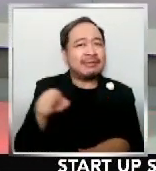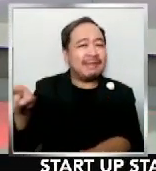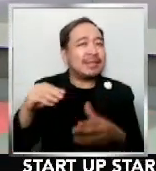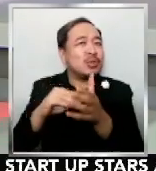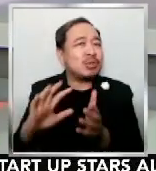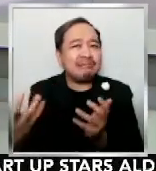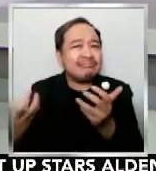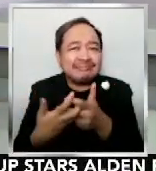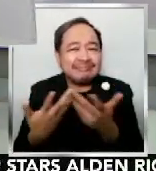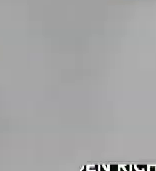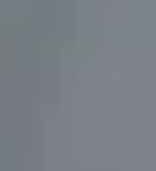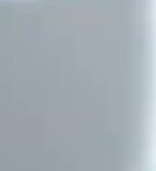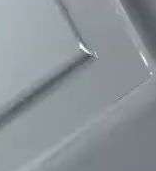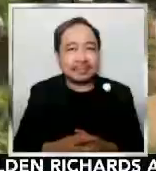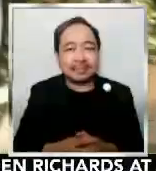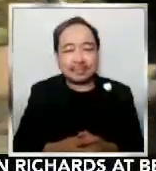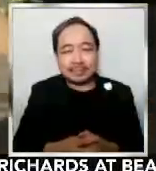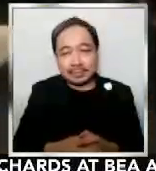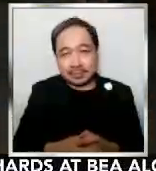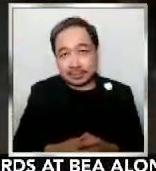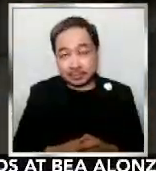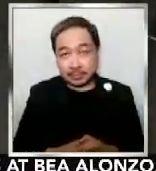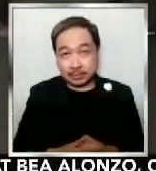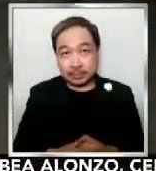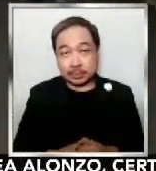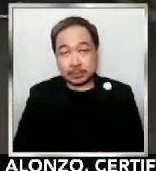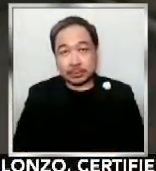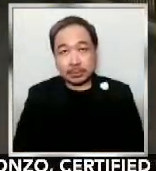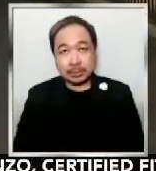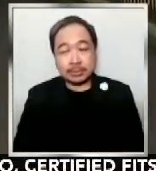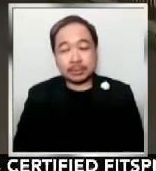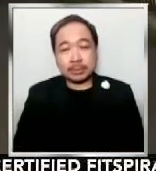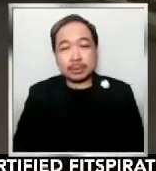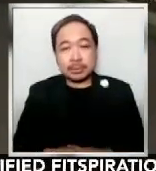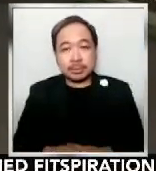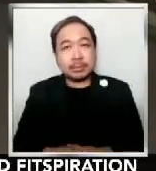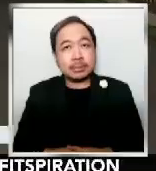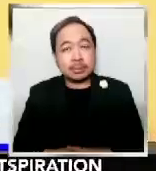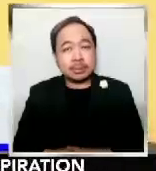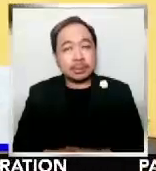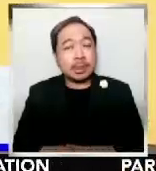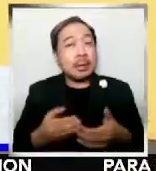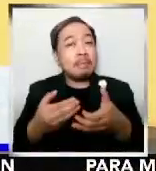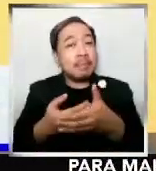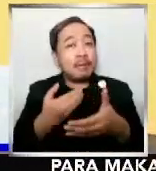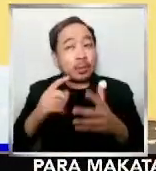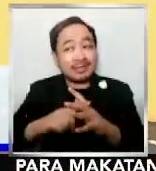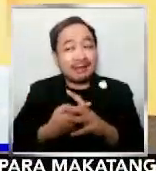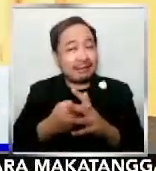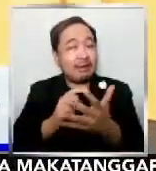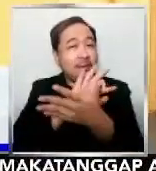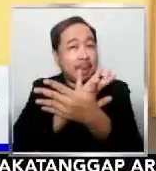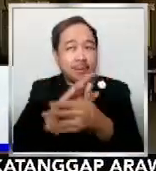Nakatutok si Maki Pulido. Bago pa man magka-pandemya, problema na ang